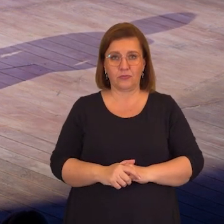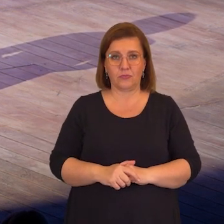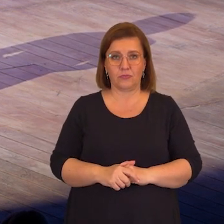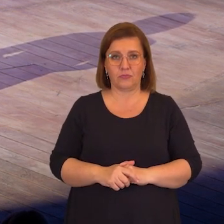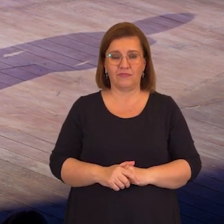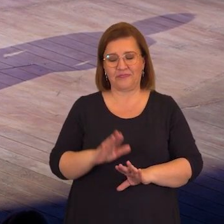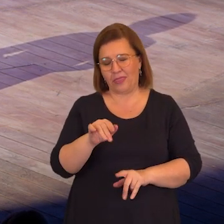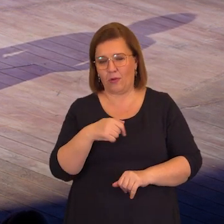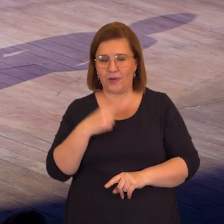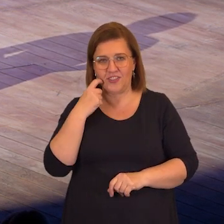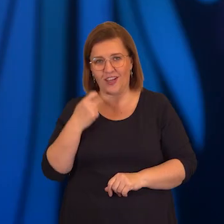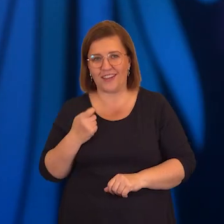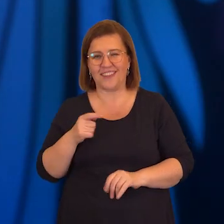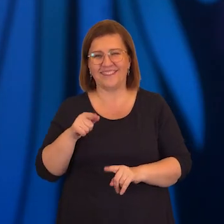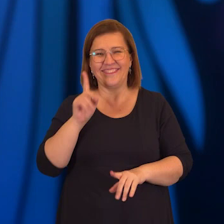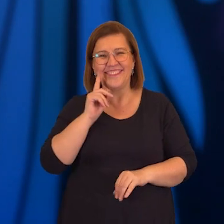No taki żarcik.